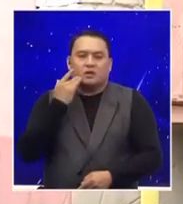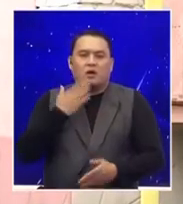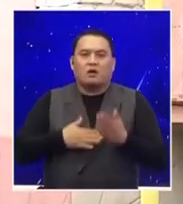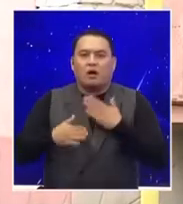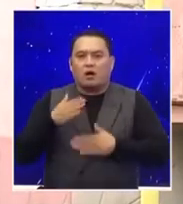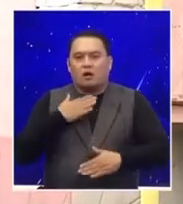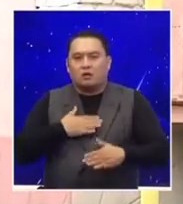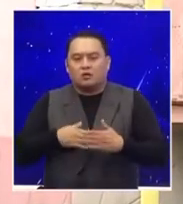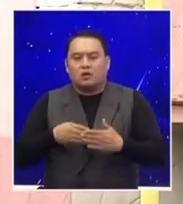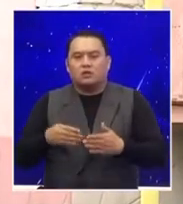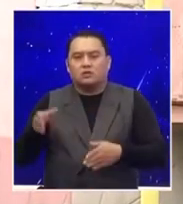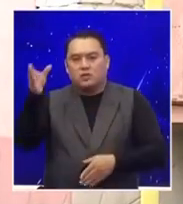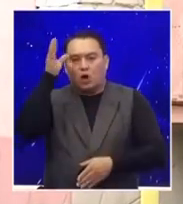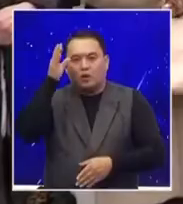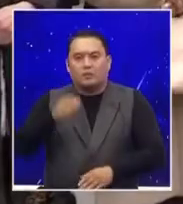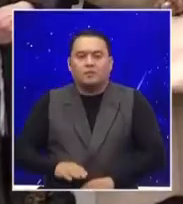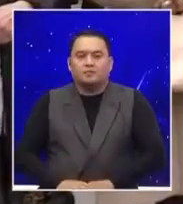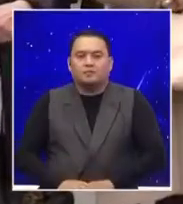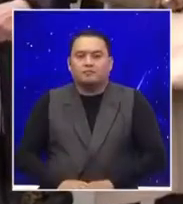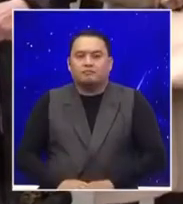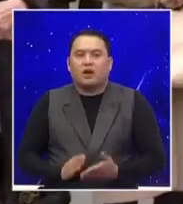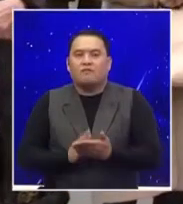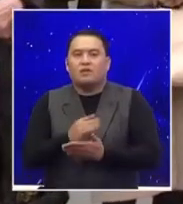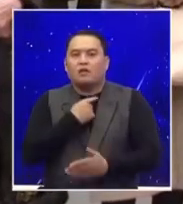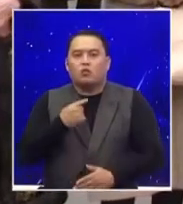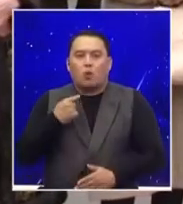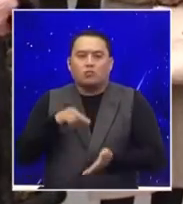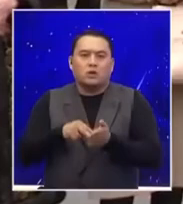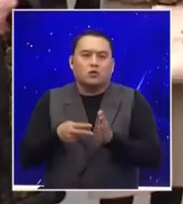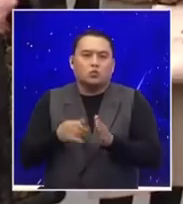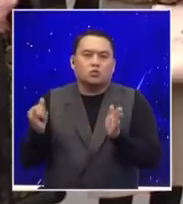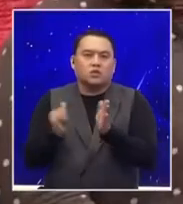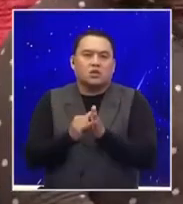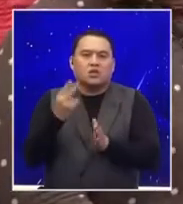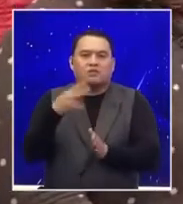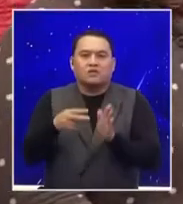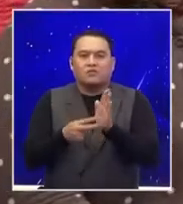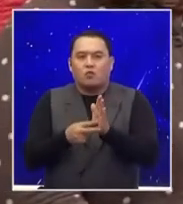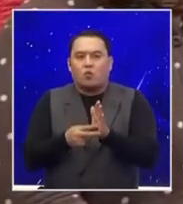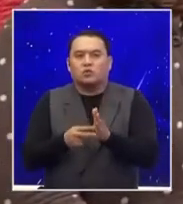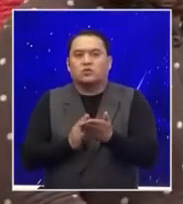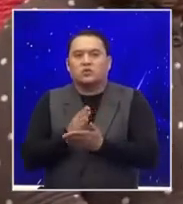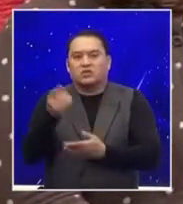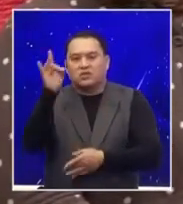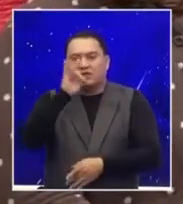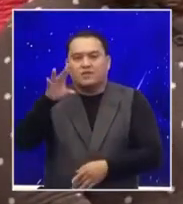радостью делились накопленными знаниями. Совет ветеранов Талдыкургана планирует установить 28 мемориальных досок